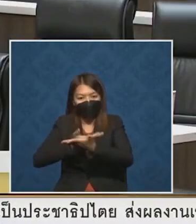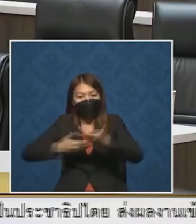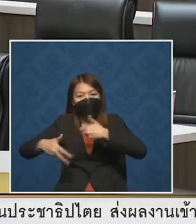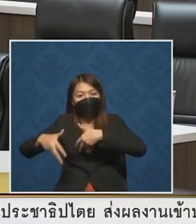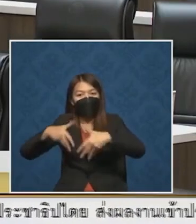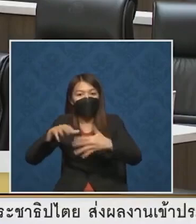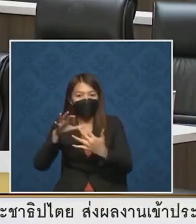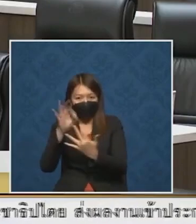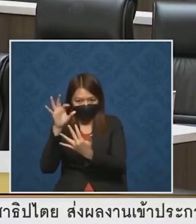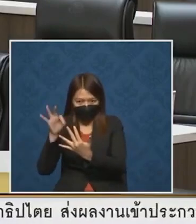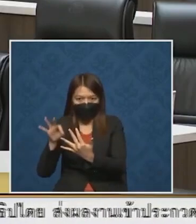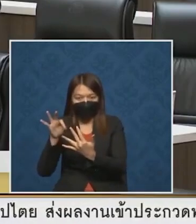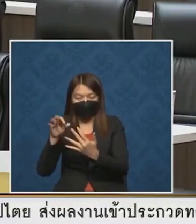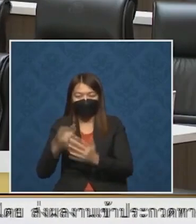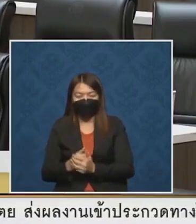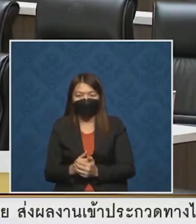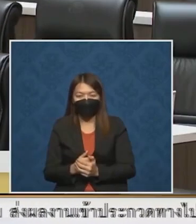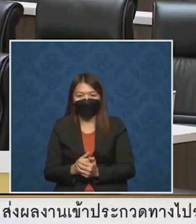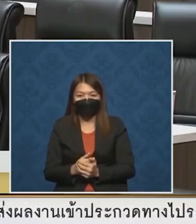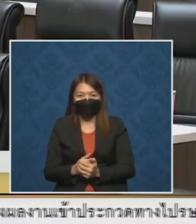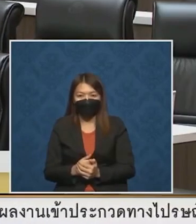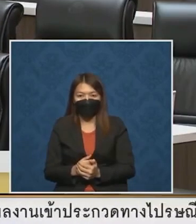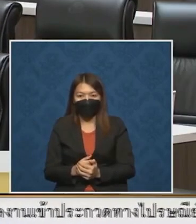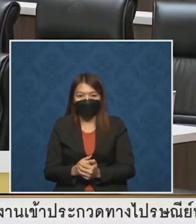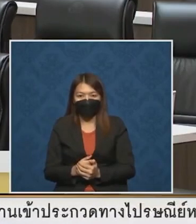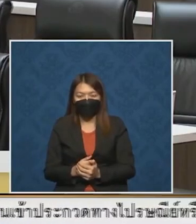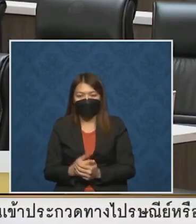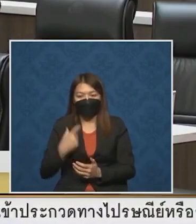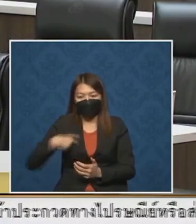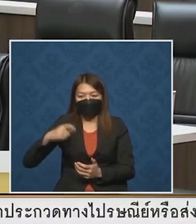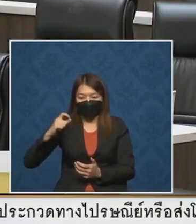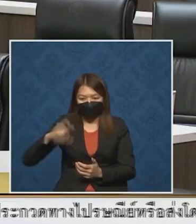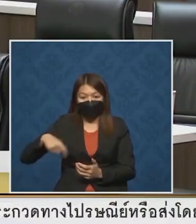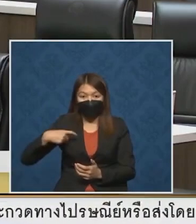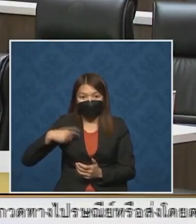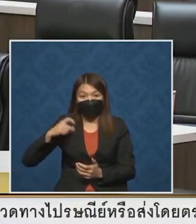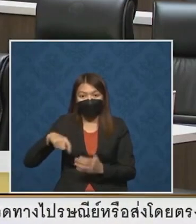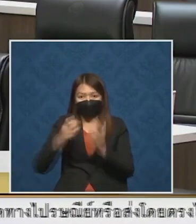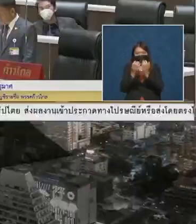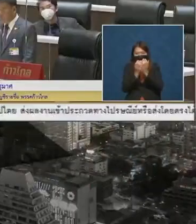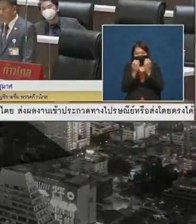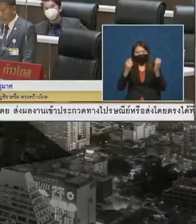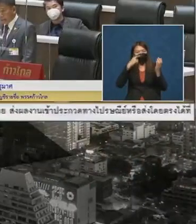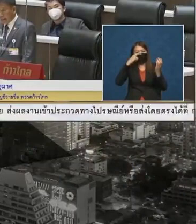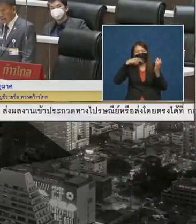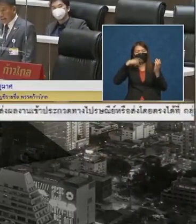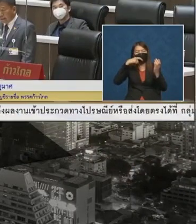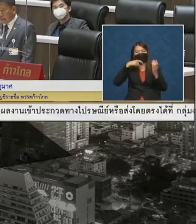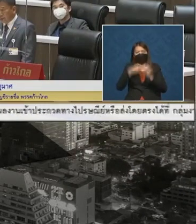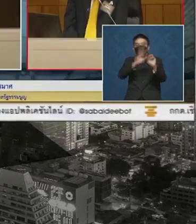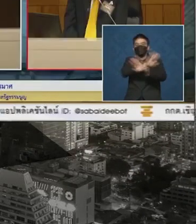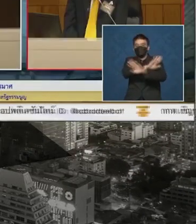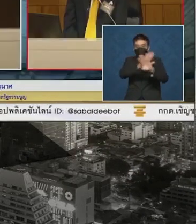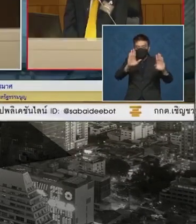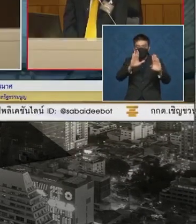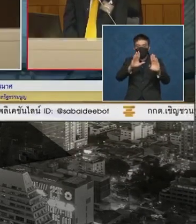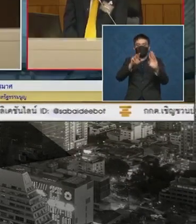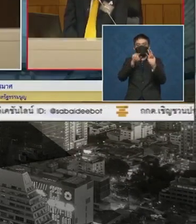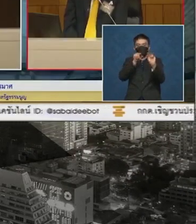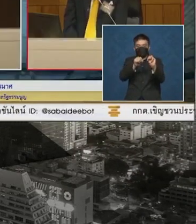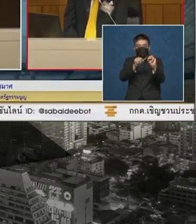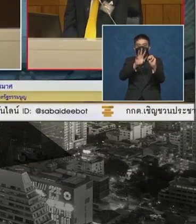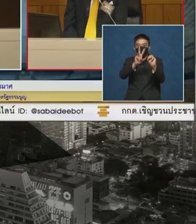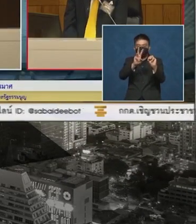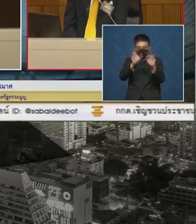ป็นองค์กรวินิจฉัยชี้ขาดนะการกระทำขัดกับรัฐธรรมนูญนะแต่ในขณะเดียว